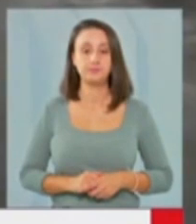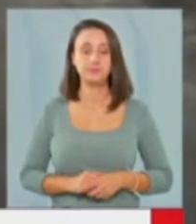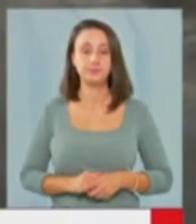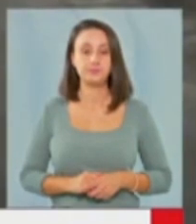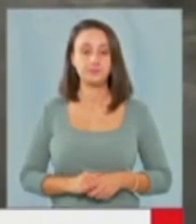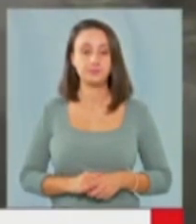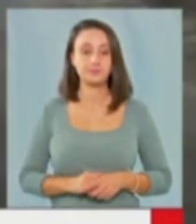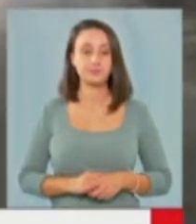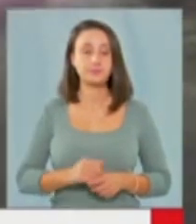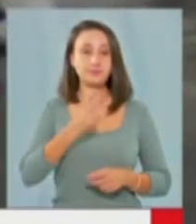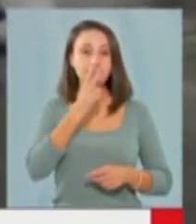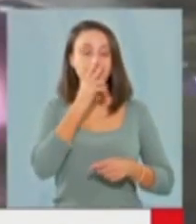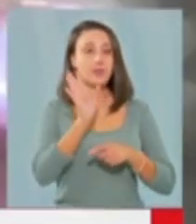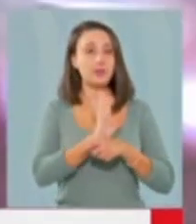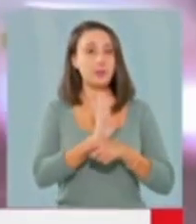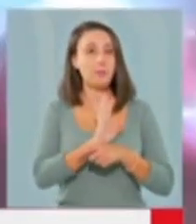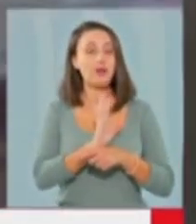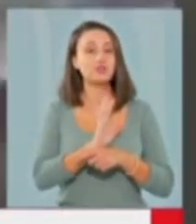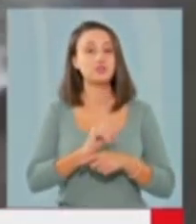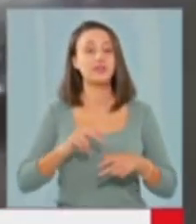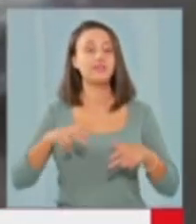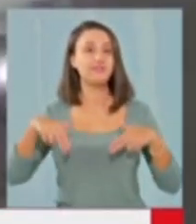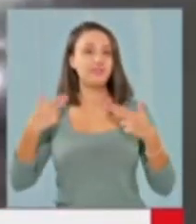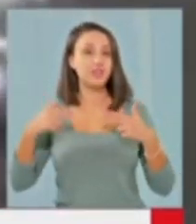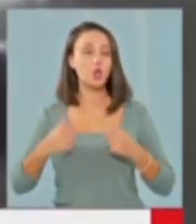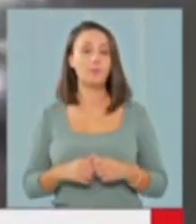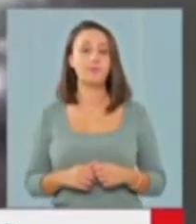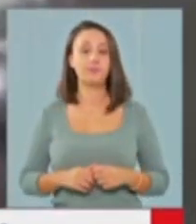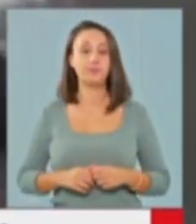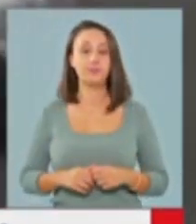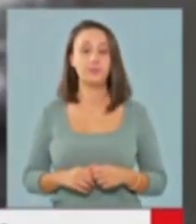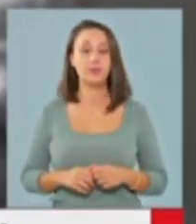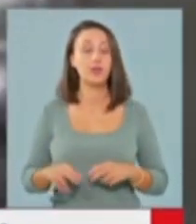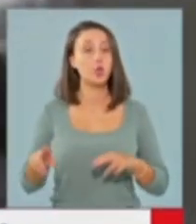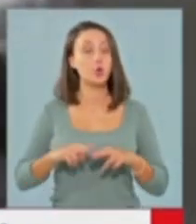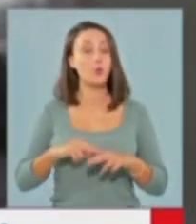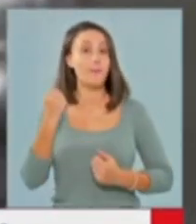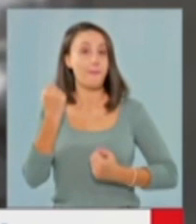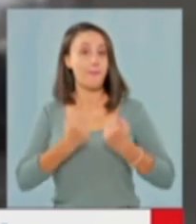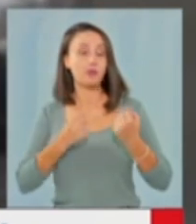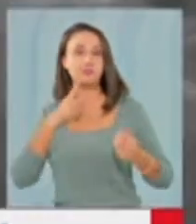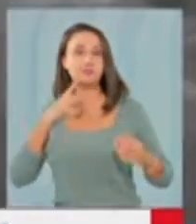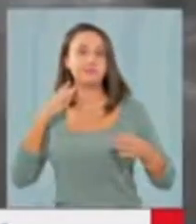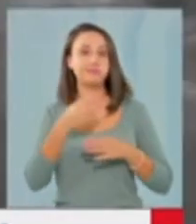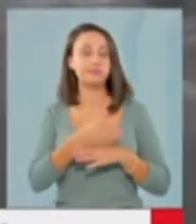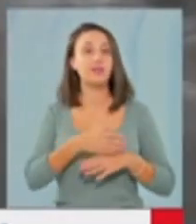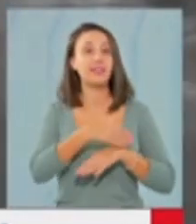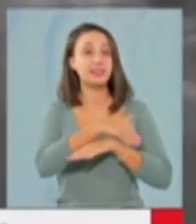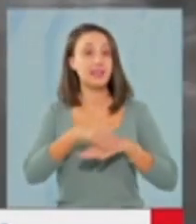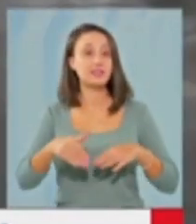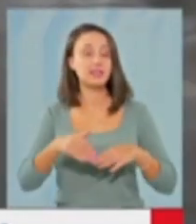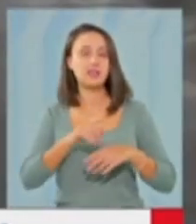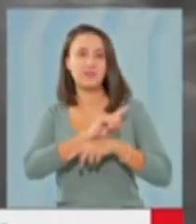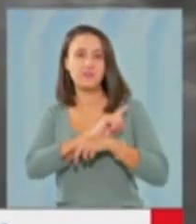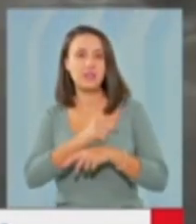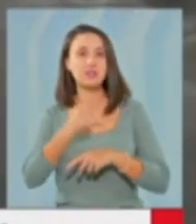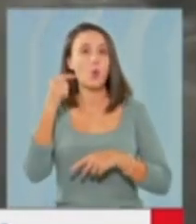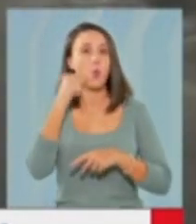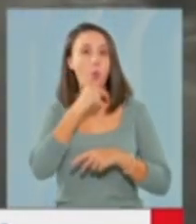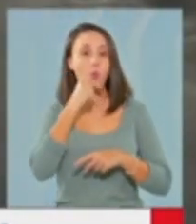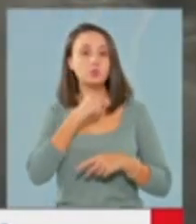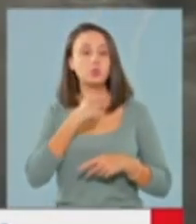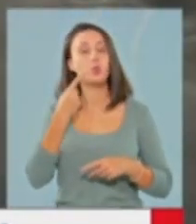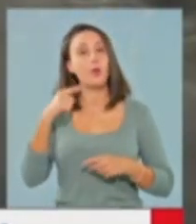în imaginile surprinse de camerele de supraveghere se poate observa cum o mașină traversează o intersecție în viteză pe roșu